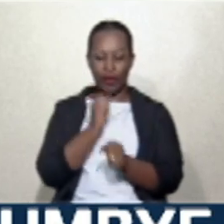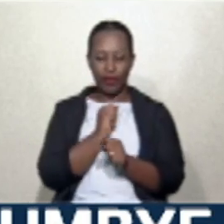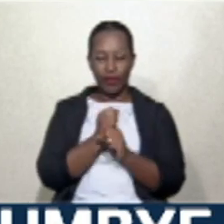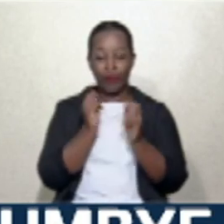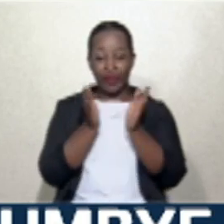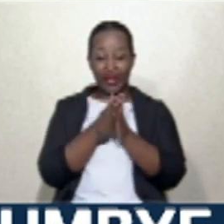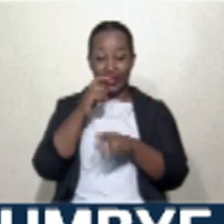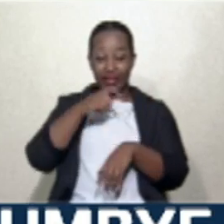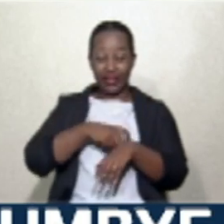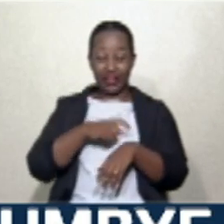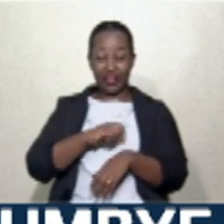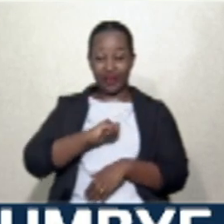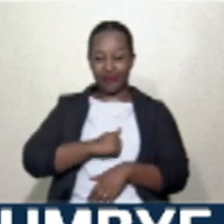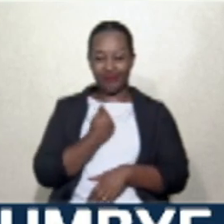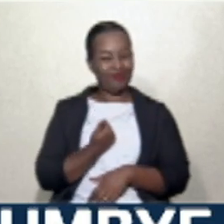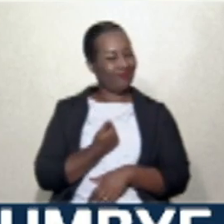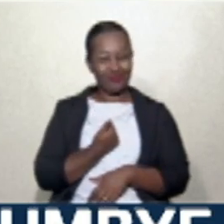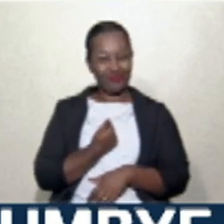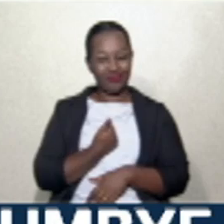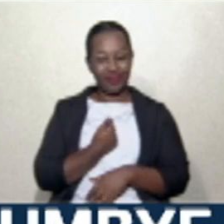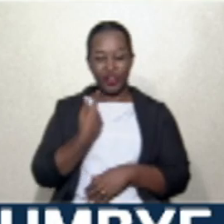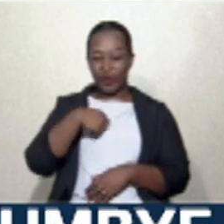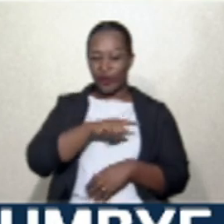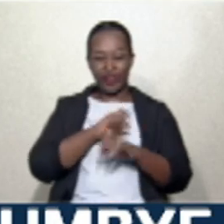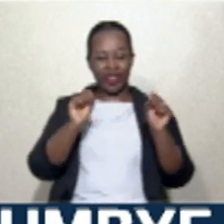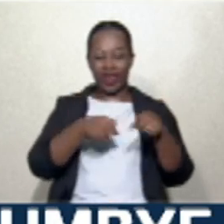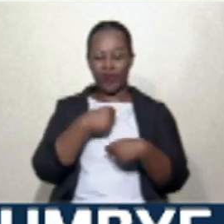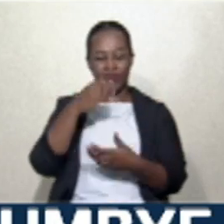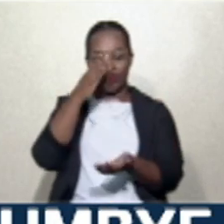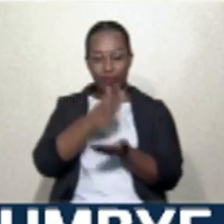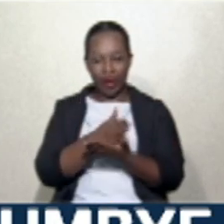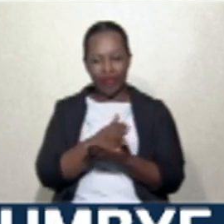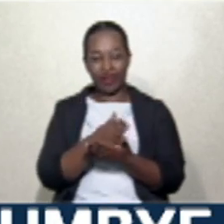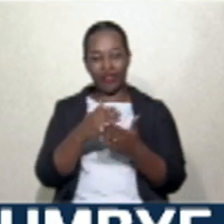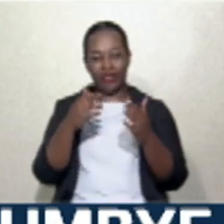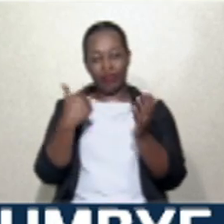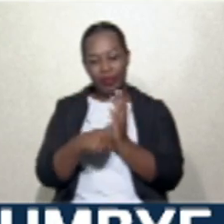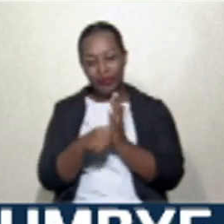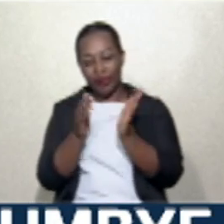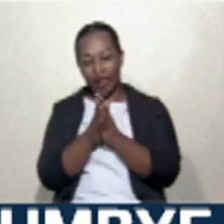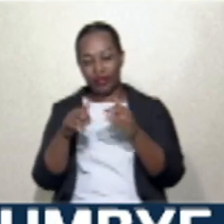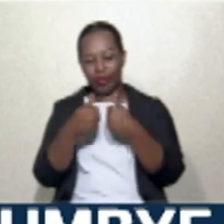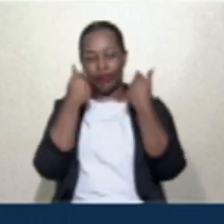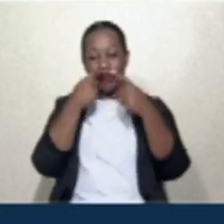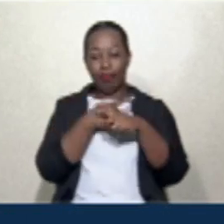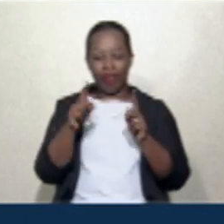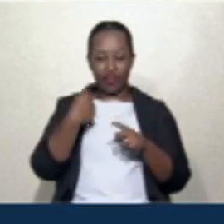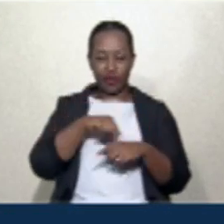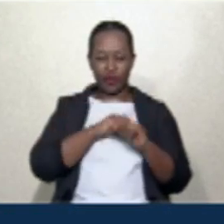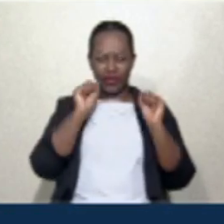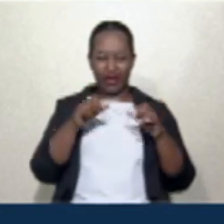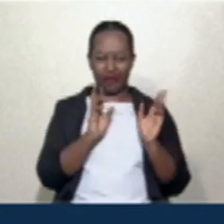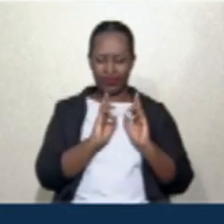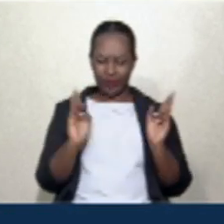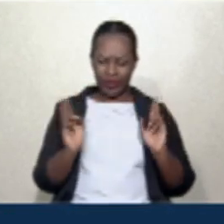ruhande rwacu. Ntitwabuze ibibazo n'akaga kuza, ariko dushobora kwitegura neza guhangana nabyo